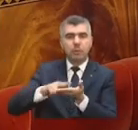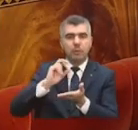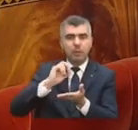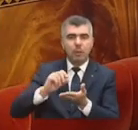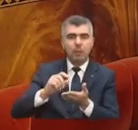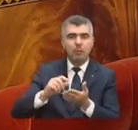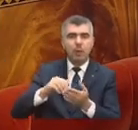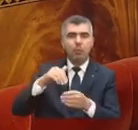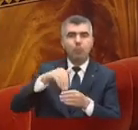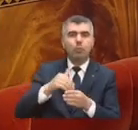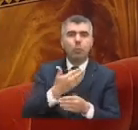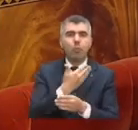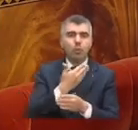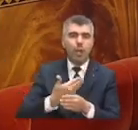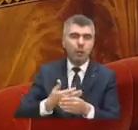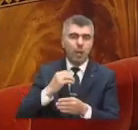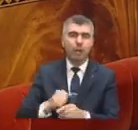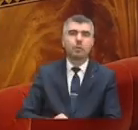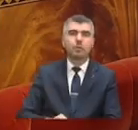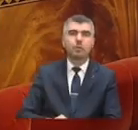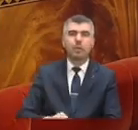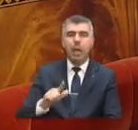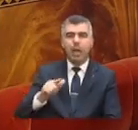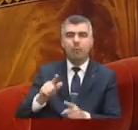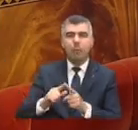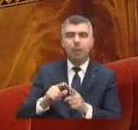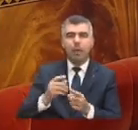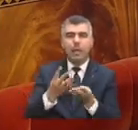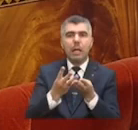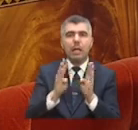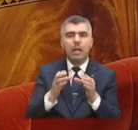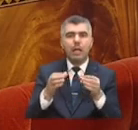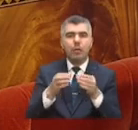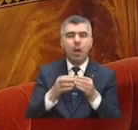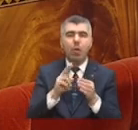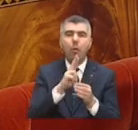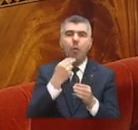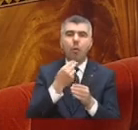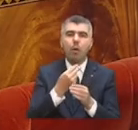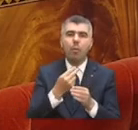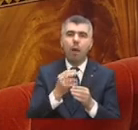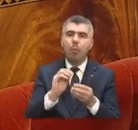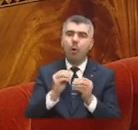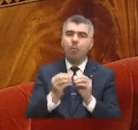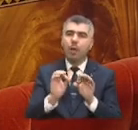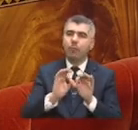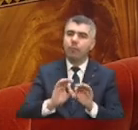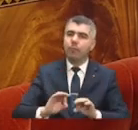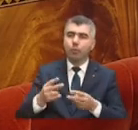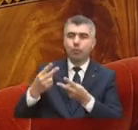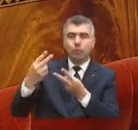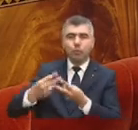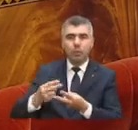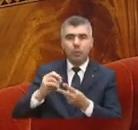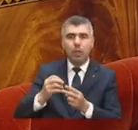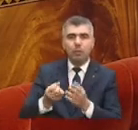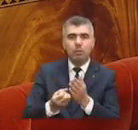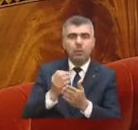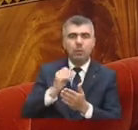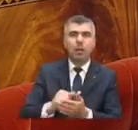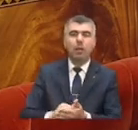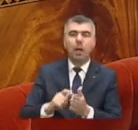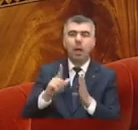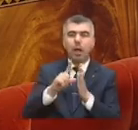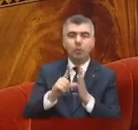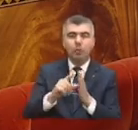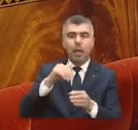الجسم المستشاري، والجزء الآخر أعتقد هو الآن موجود في اللجان، والحكومة ما عندها حتى شيء مشكل أنها تجي وتقترحها. ومقترحات قوانين ديال